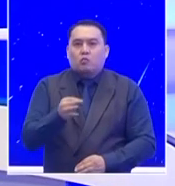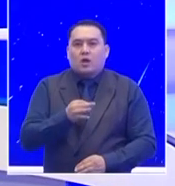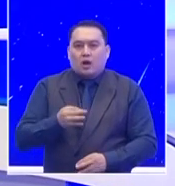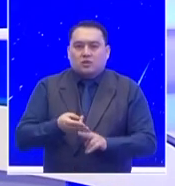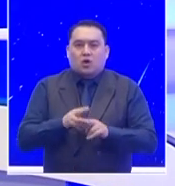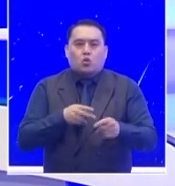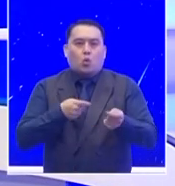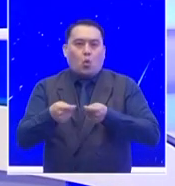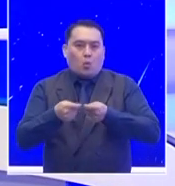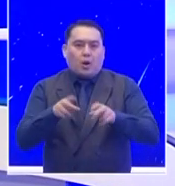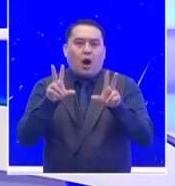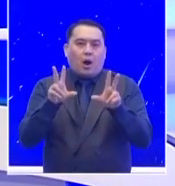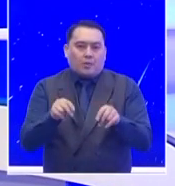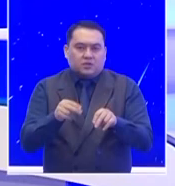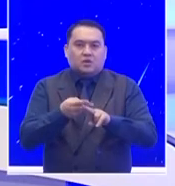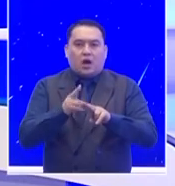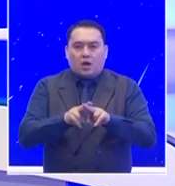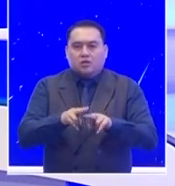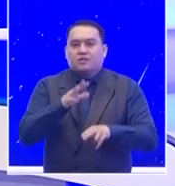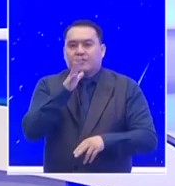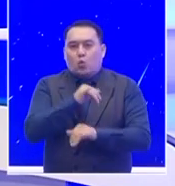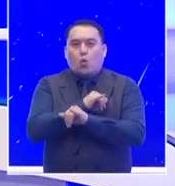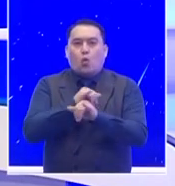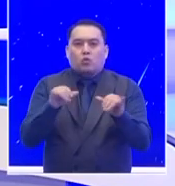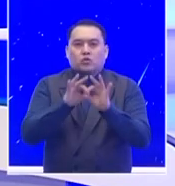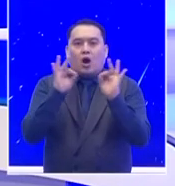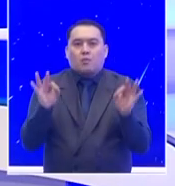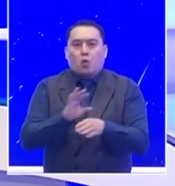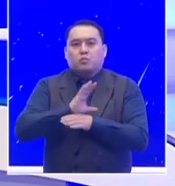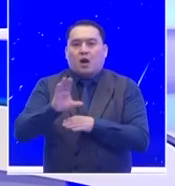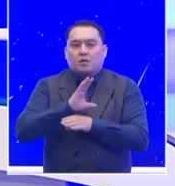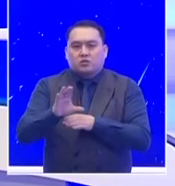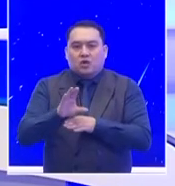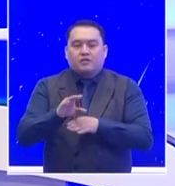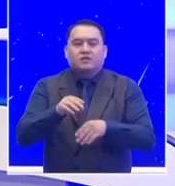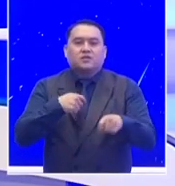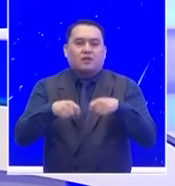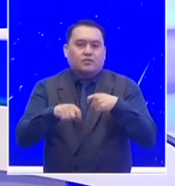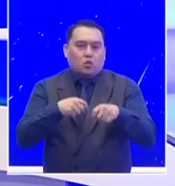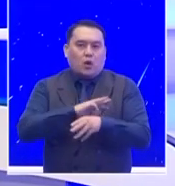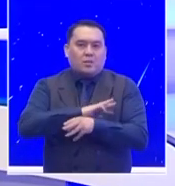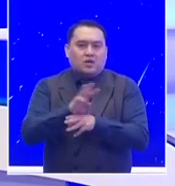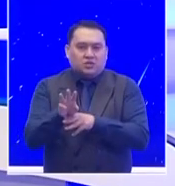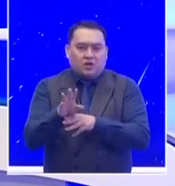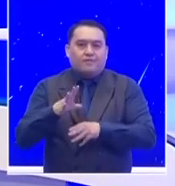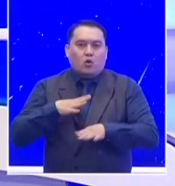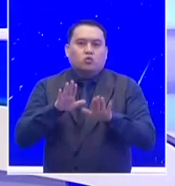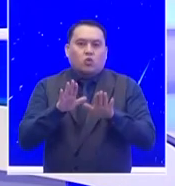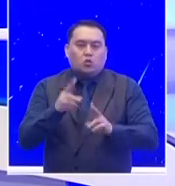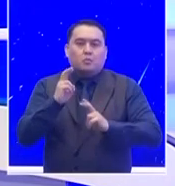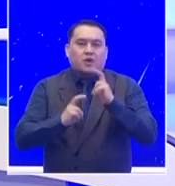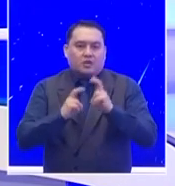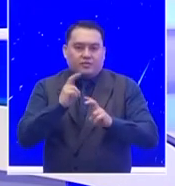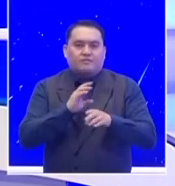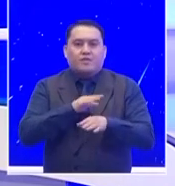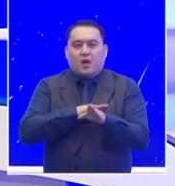области. Его руководство обещало на этот сезон увеличить объемы производства для внутреннего рынка. Справляется ли предприятие